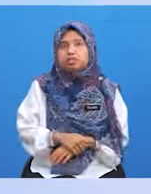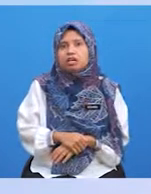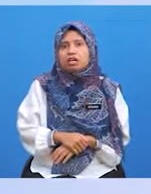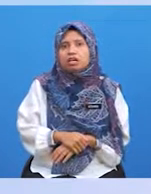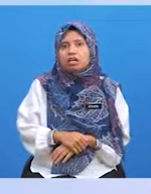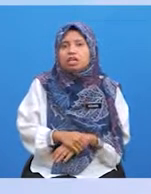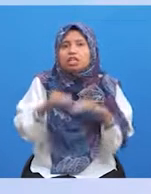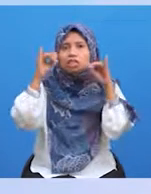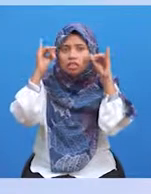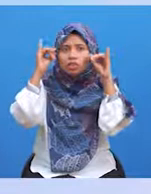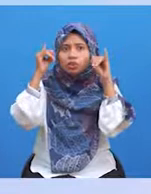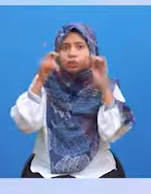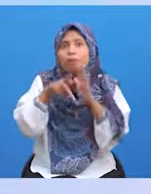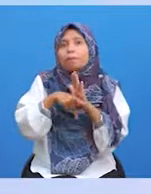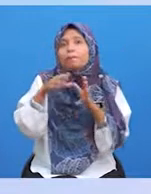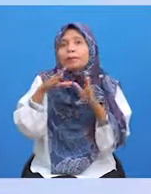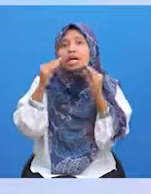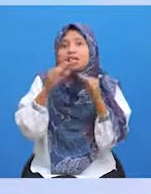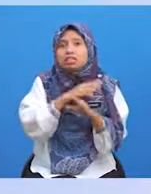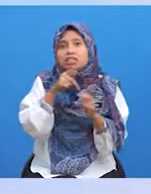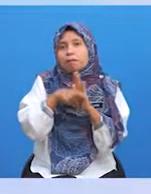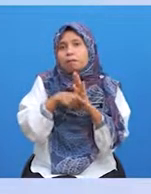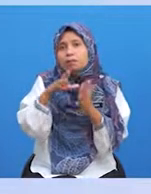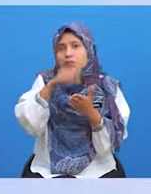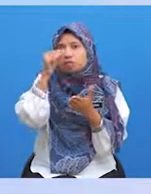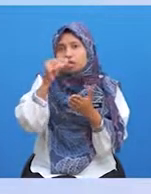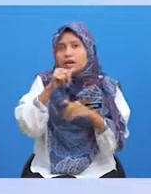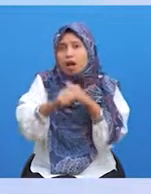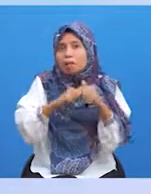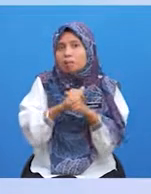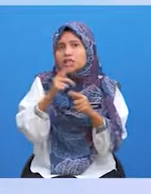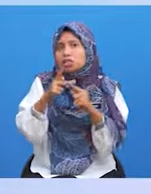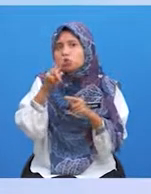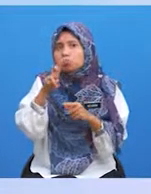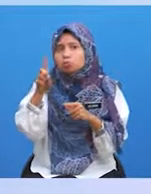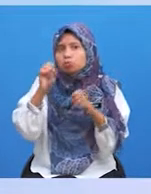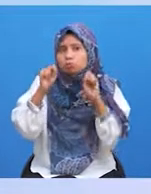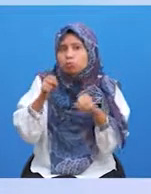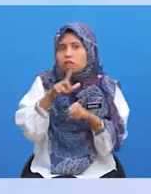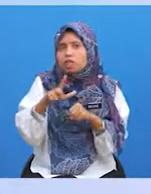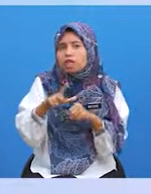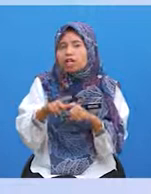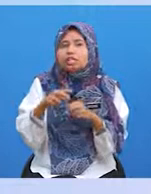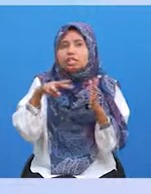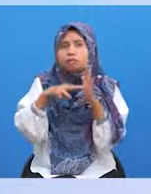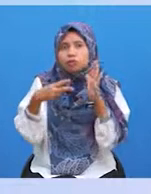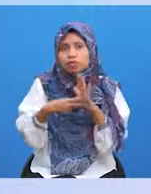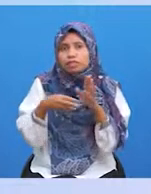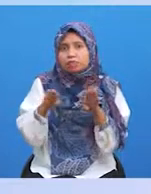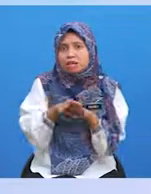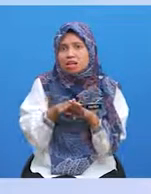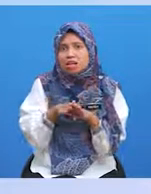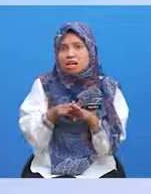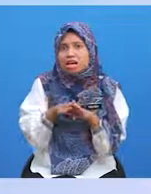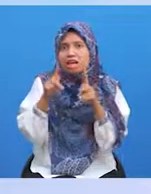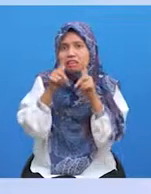umumnya, isu pengajaran dan pembelajaran abad ke-21 bolehlah ditakrifkan sebagai